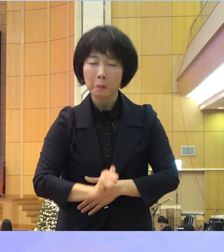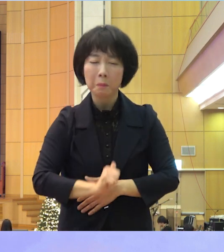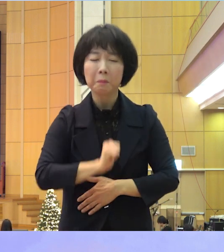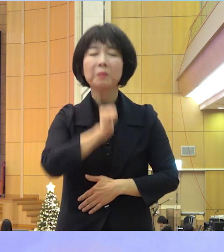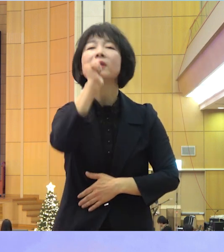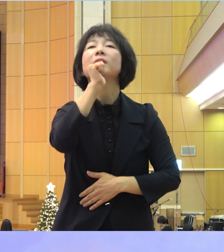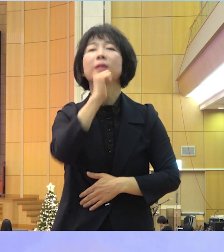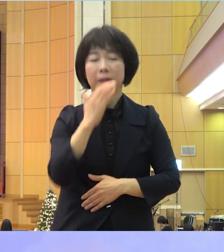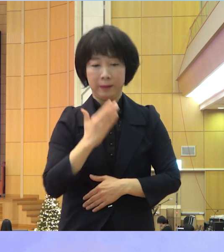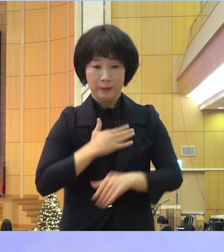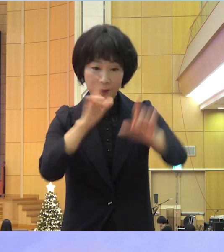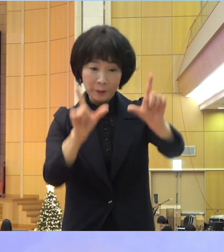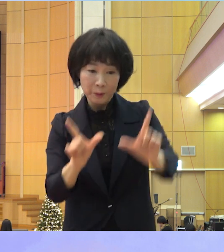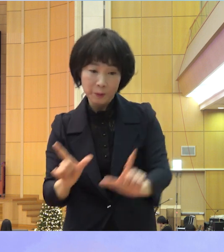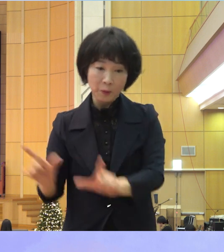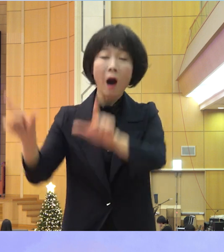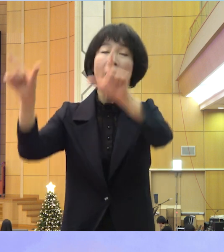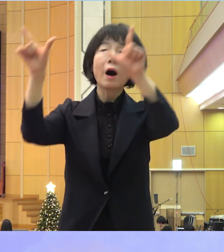튼튼하고